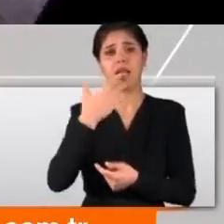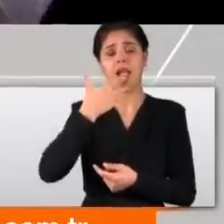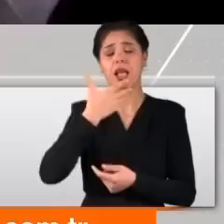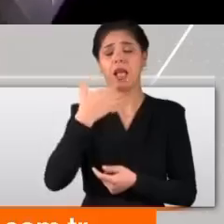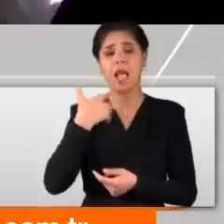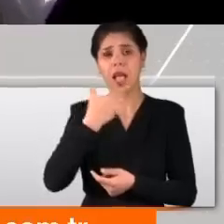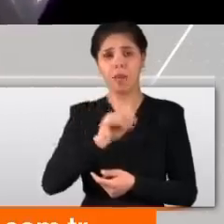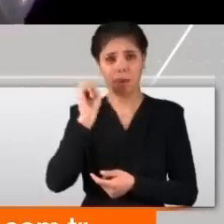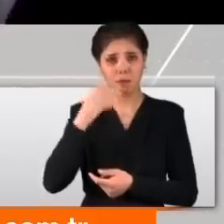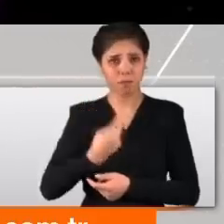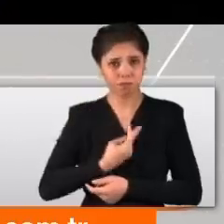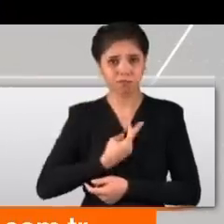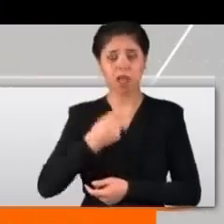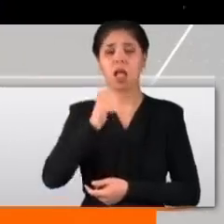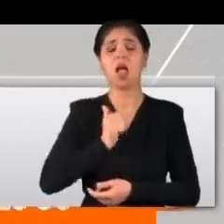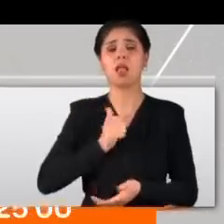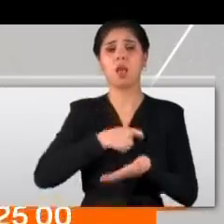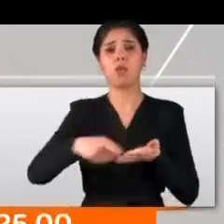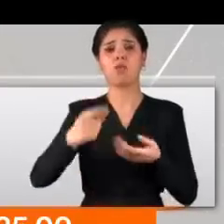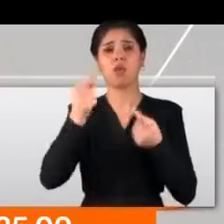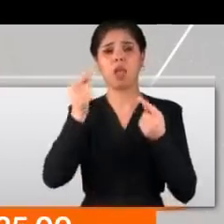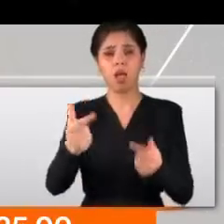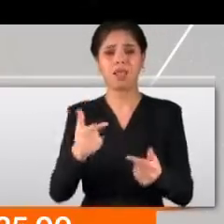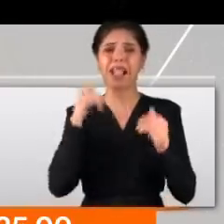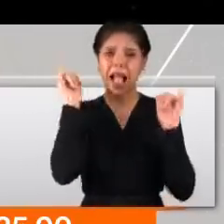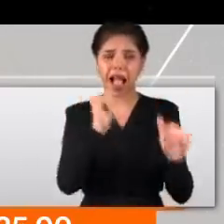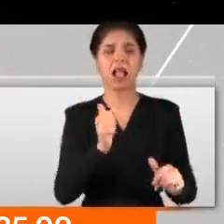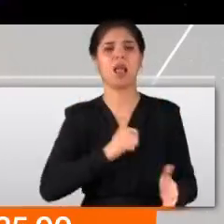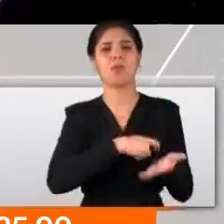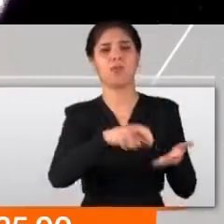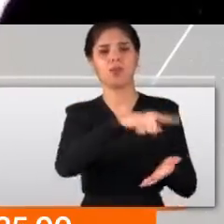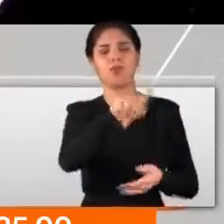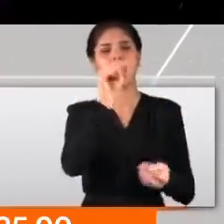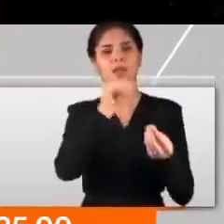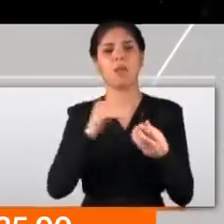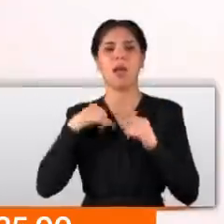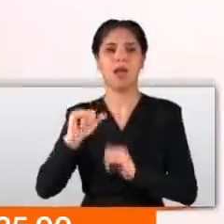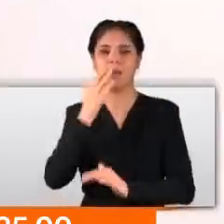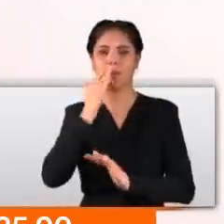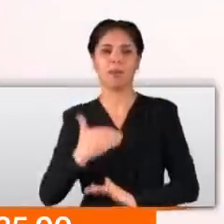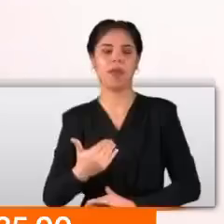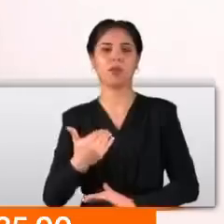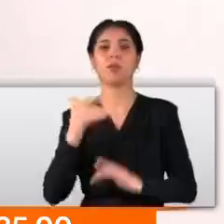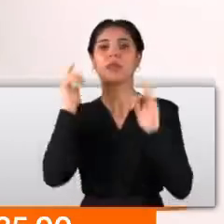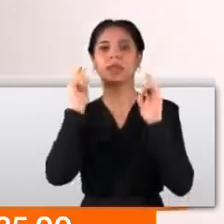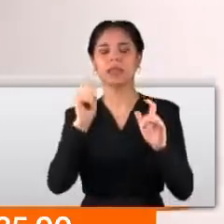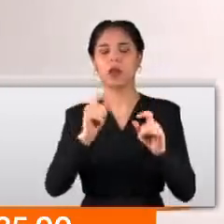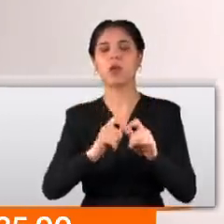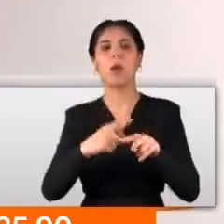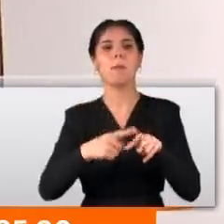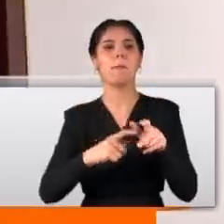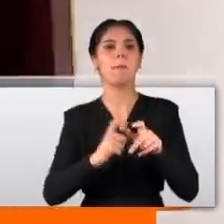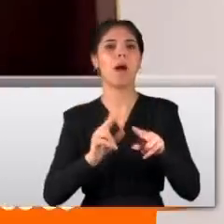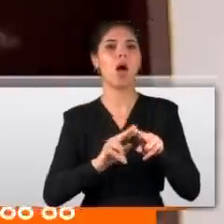emekliyim. Asgari ücretin altında maaş alıyorum. Aynı asgari ücrete gelen zam kadar biz de bekliyoruz. Peki SSK ve Bağkur emeklisi